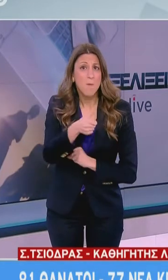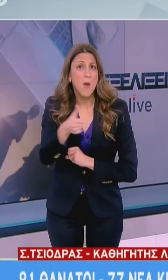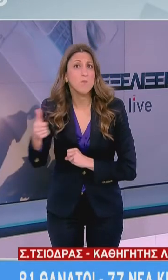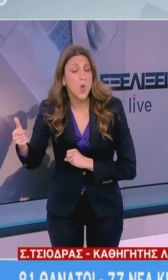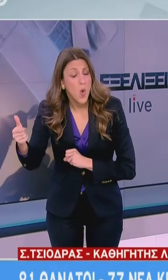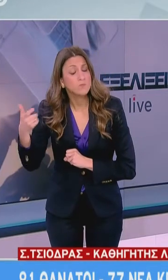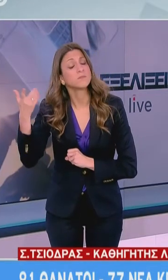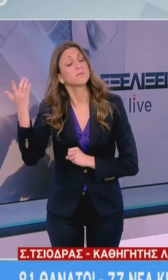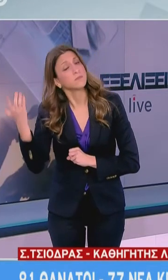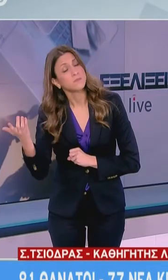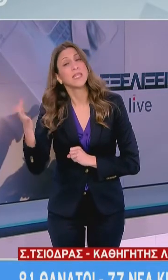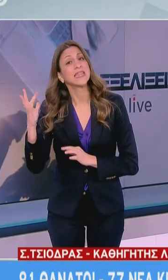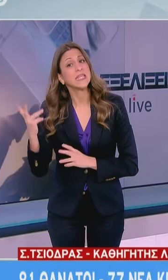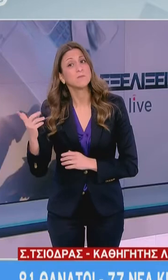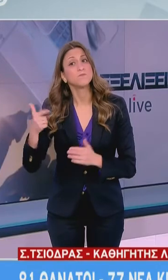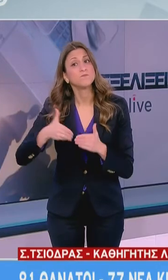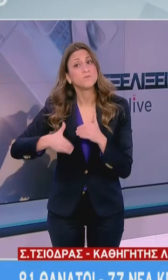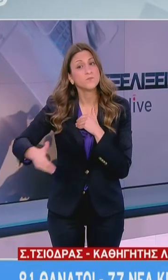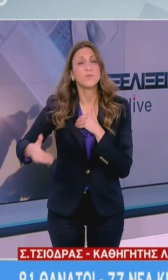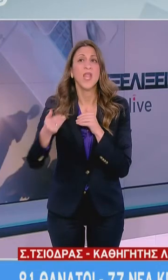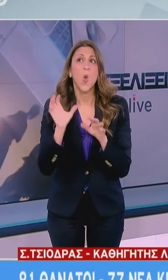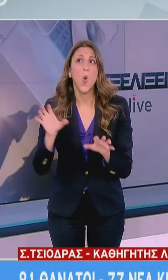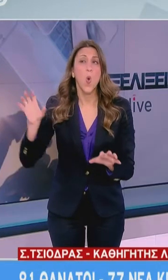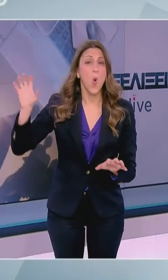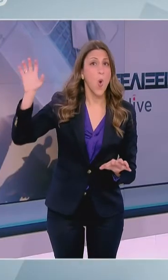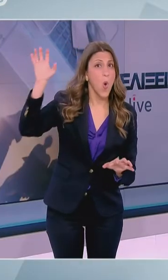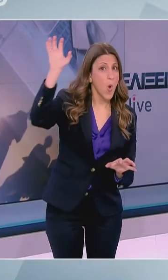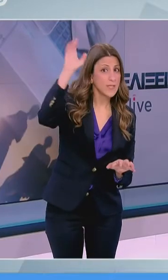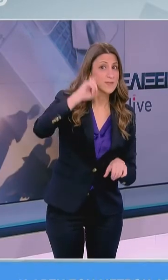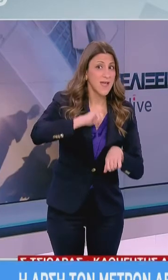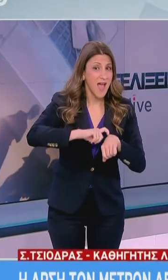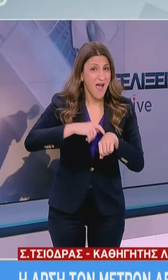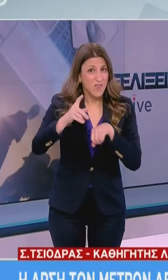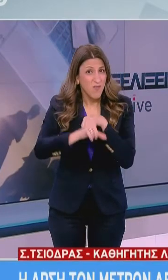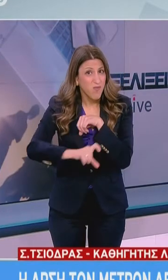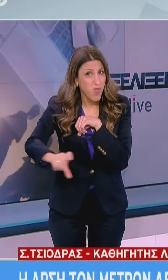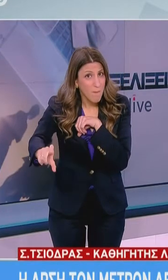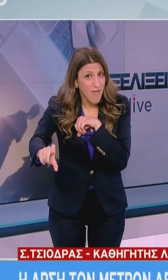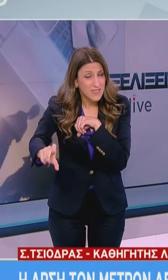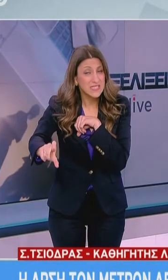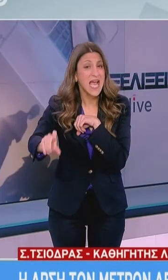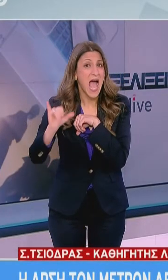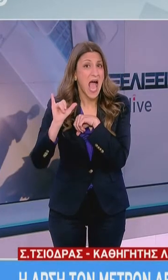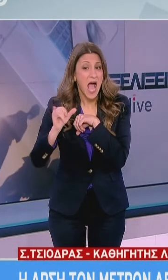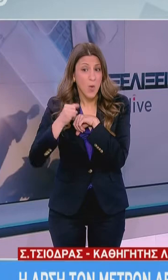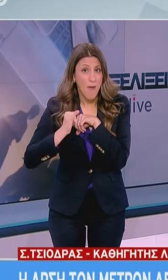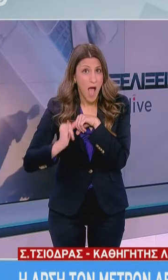και δηλώνουν και σε εμάς κατηγορηματικά πως για τις περισσότερες χώρες δεν είναι αυτές οι εβδομάδες η κατάλληλη στιγμή.